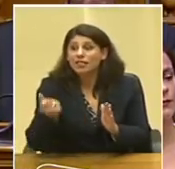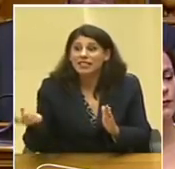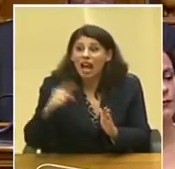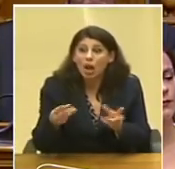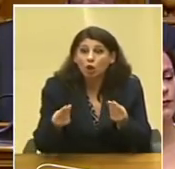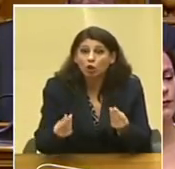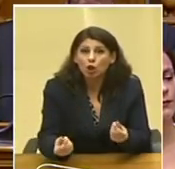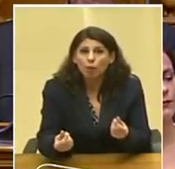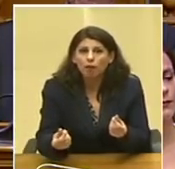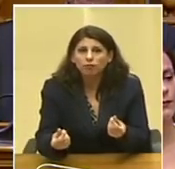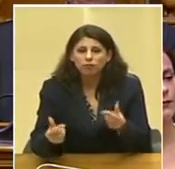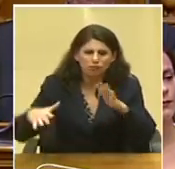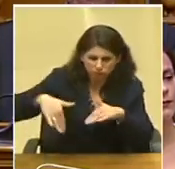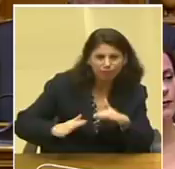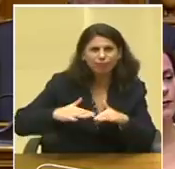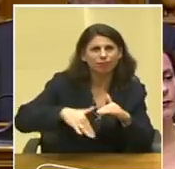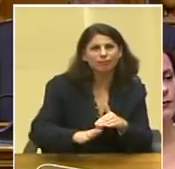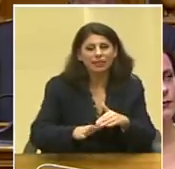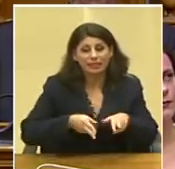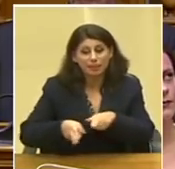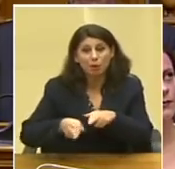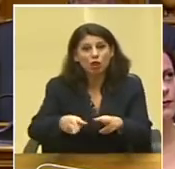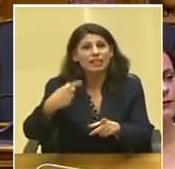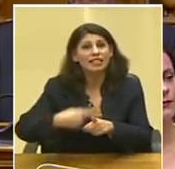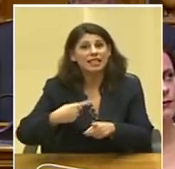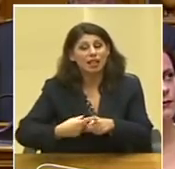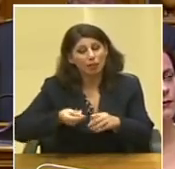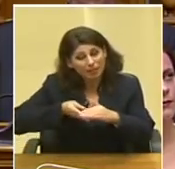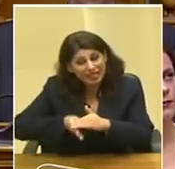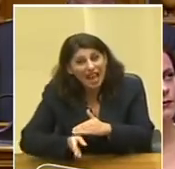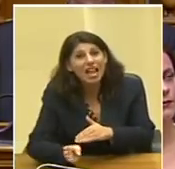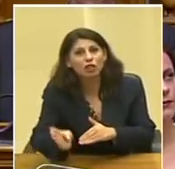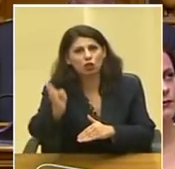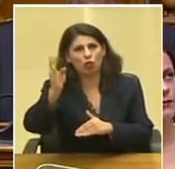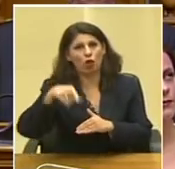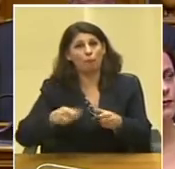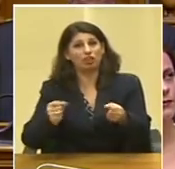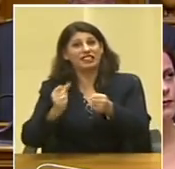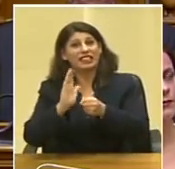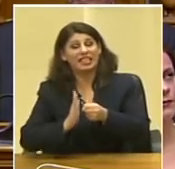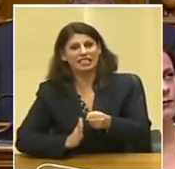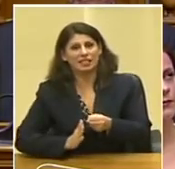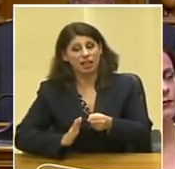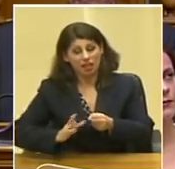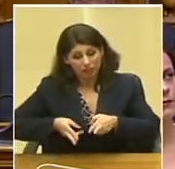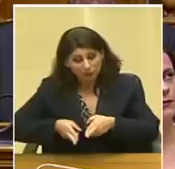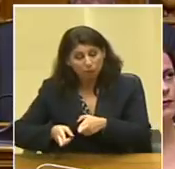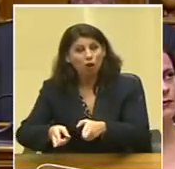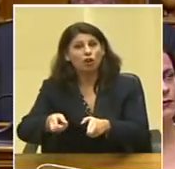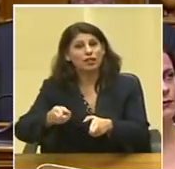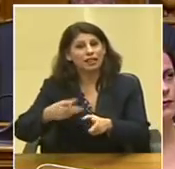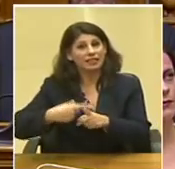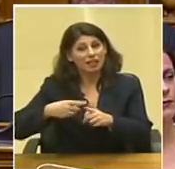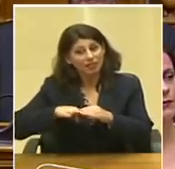να αποσταθεροποιήσει την πορεία της χώρας από την έξοδο από την κρίση, την πορεία της χώρας προς την